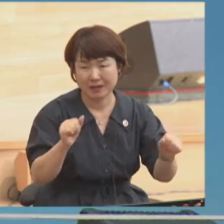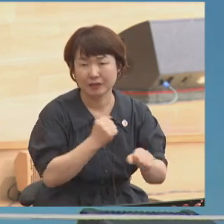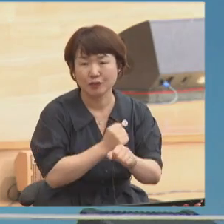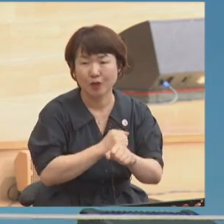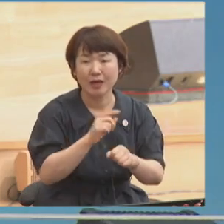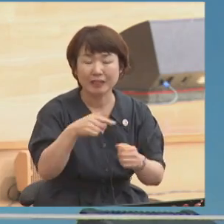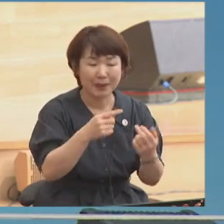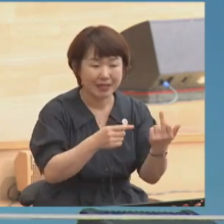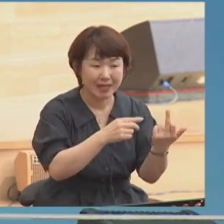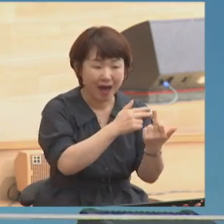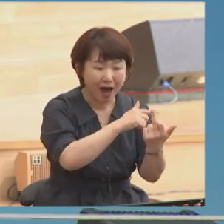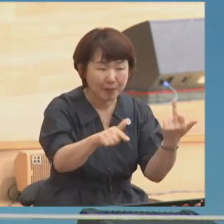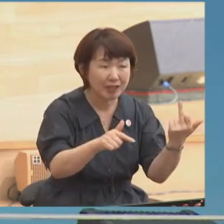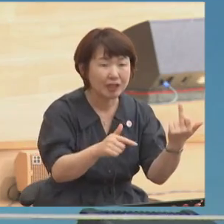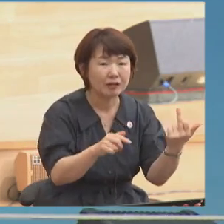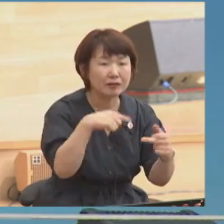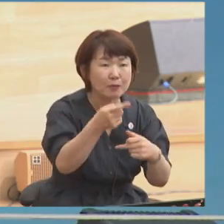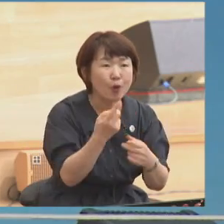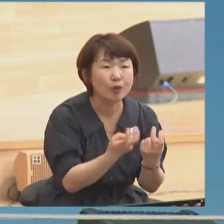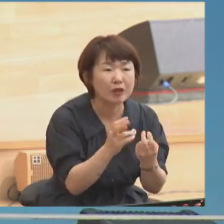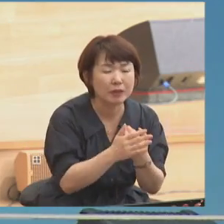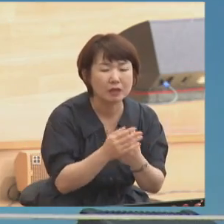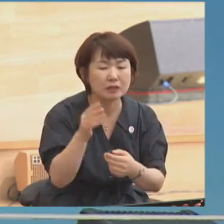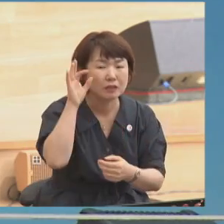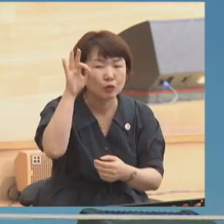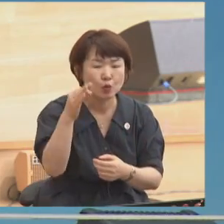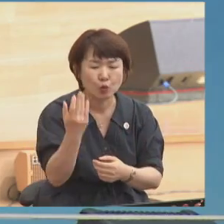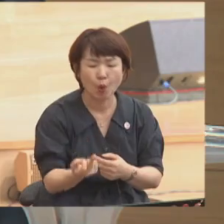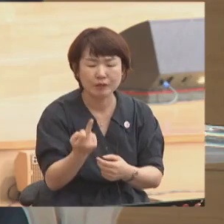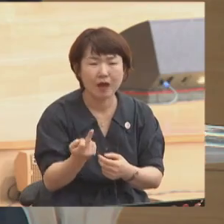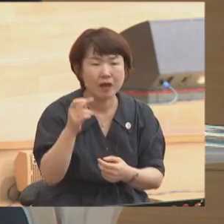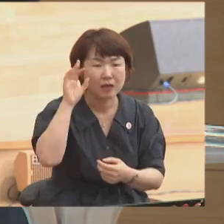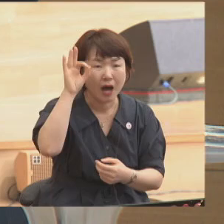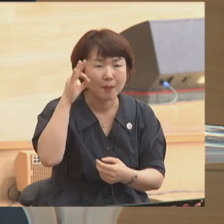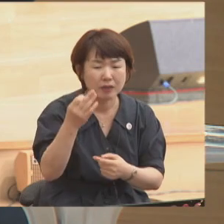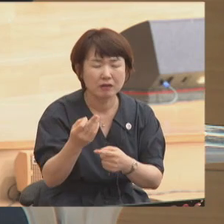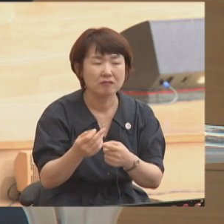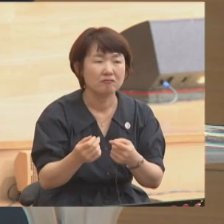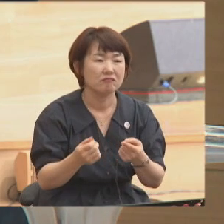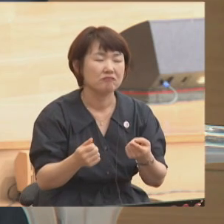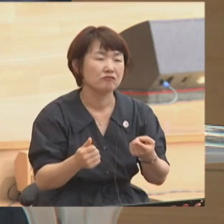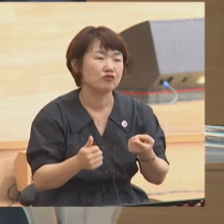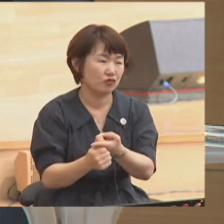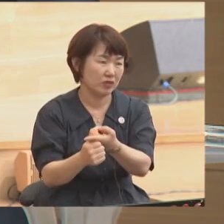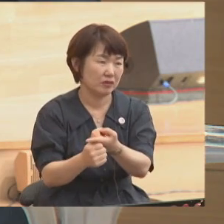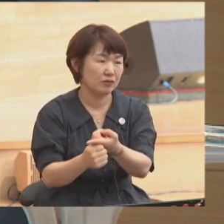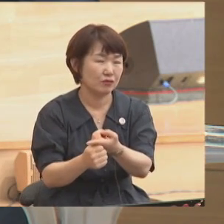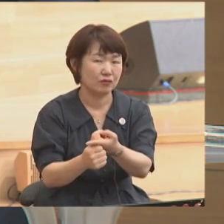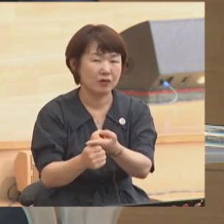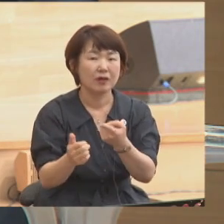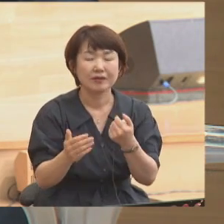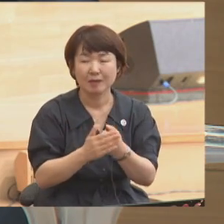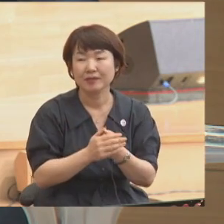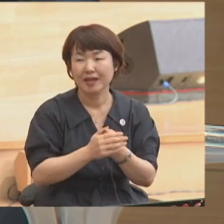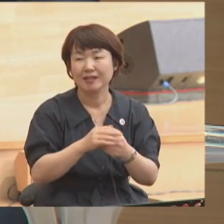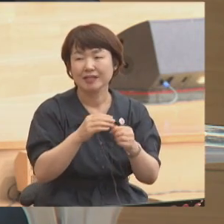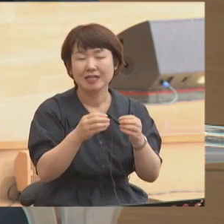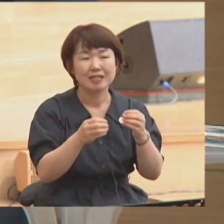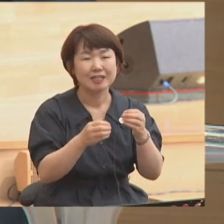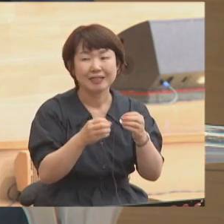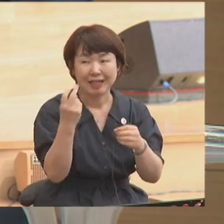합니까? 아벨을 쳐 죽여버려. 그래서 시편을 이렇게 기록하고 있어요. 그 맥락에서 한번 읽어볼까요?